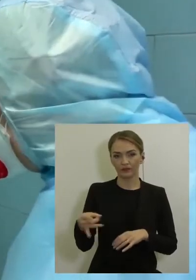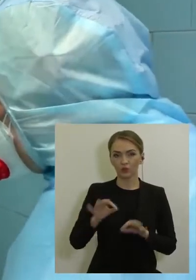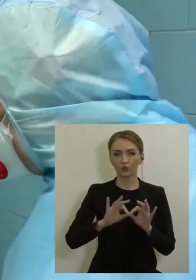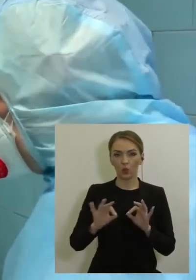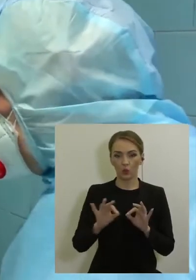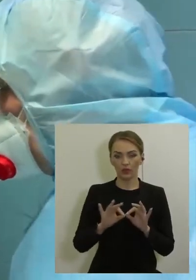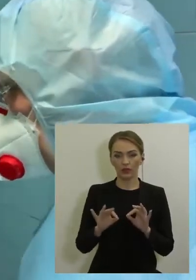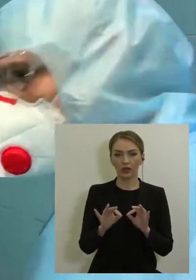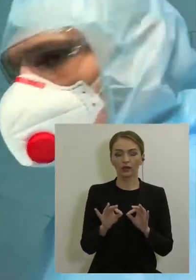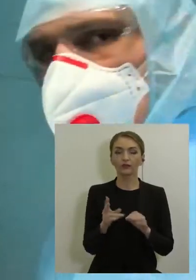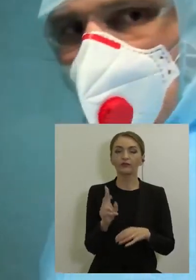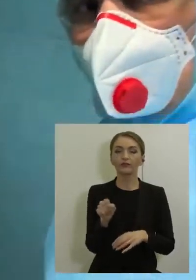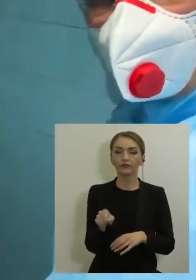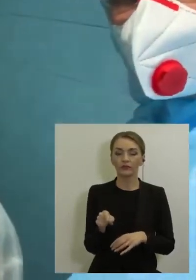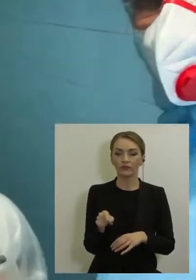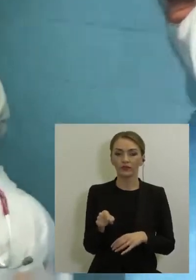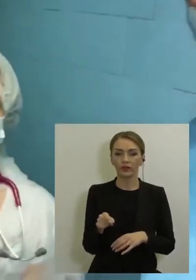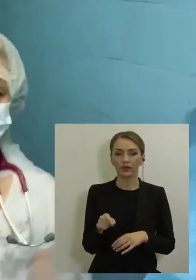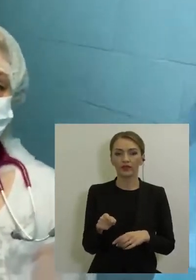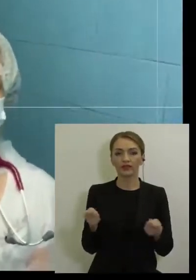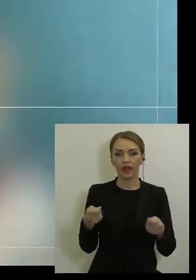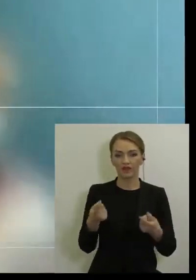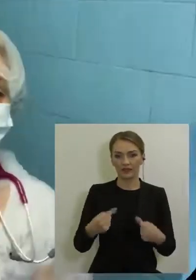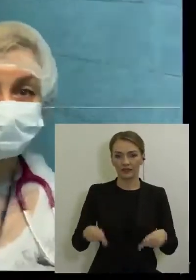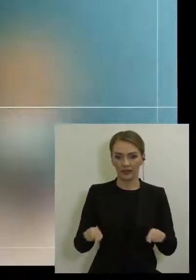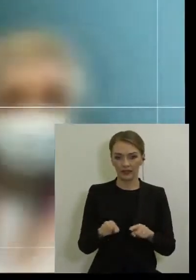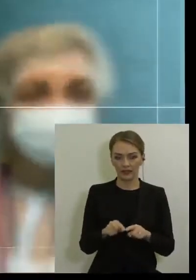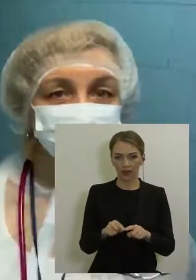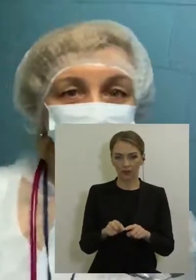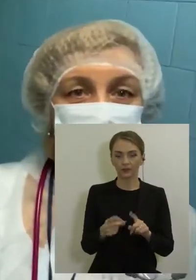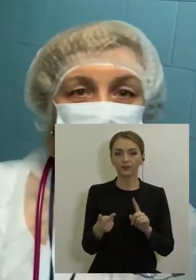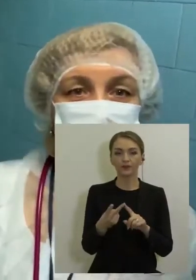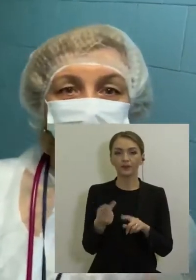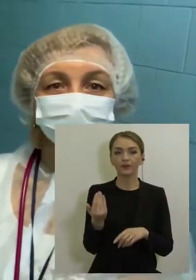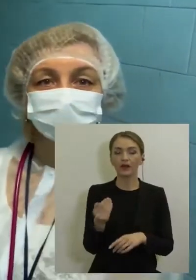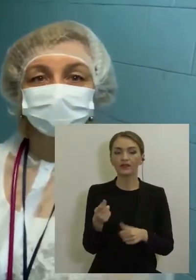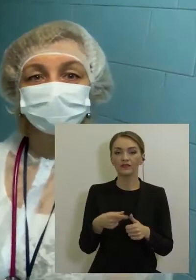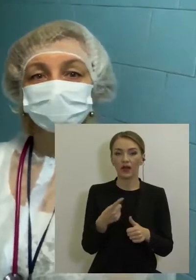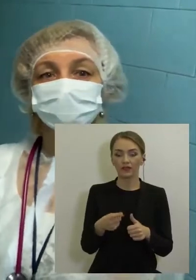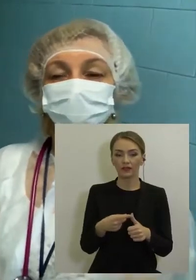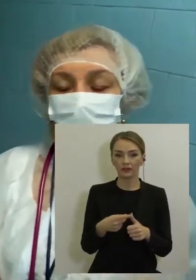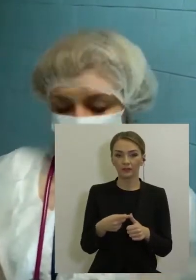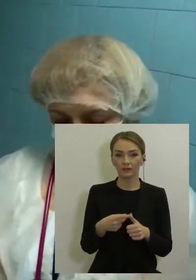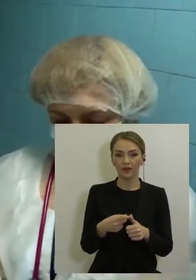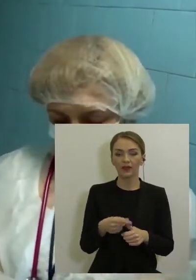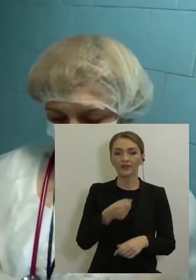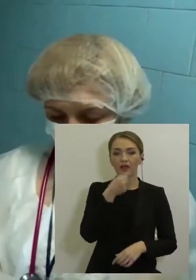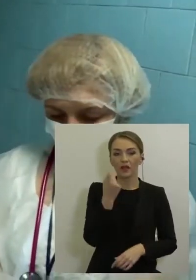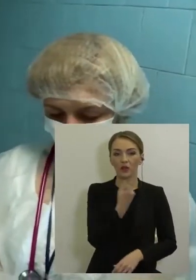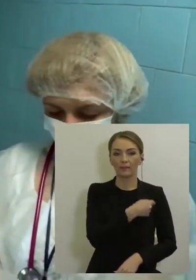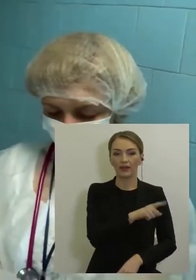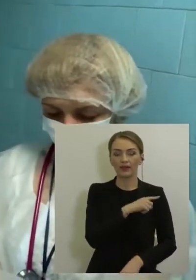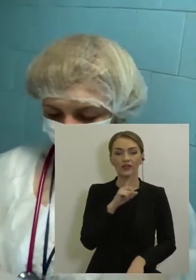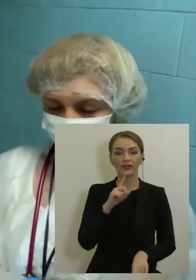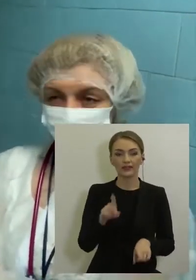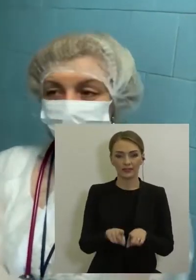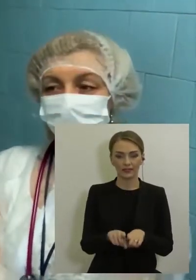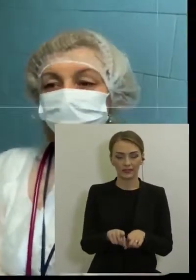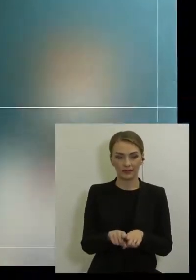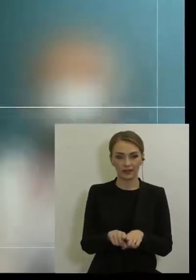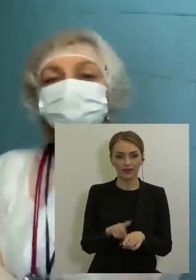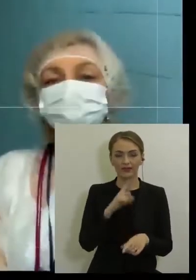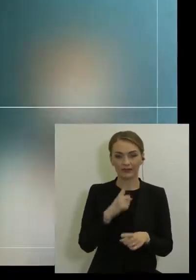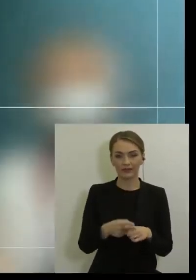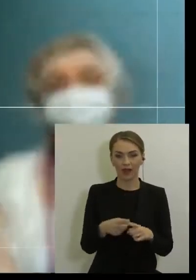можете представитись? Наталія Васильовна, ви завідуючий відділення. Як вас звати? Я Ніна Юрівна, старша медична сестра